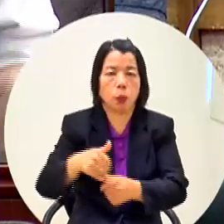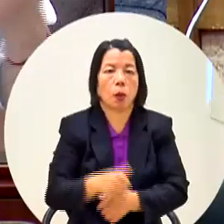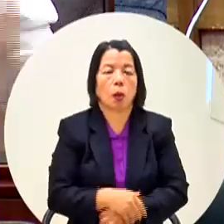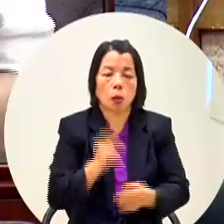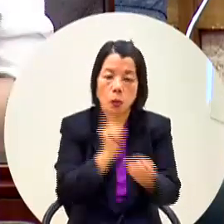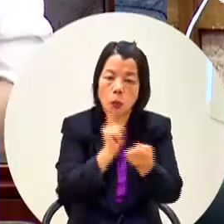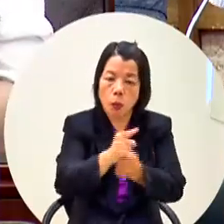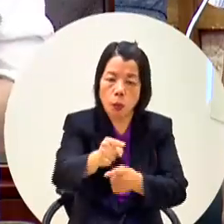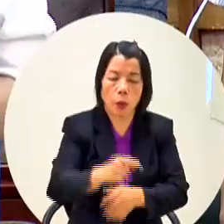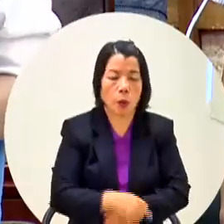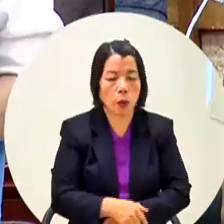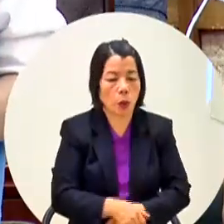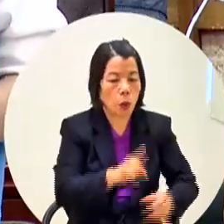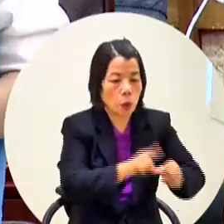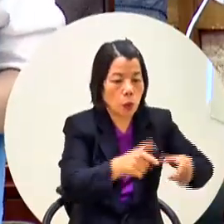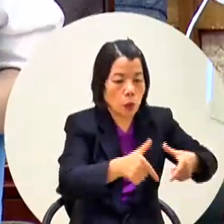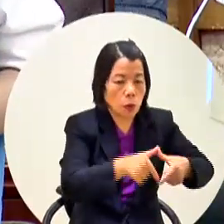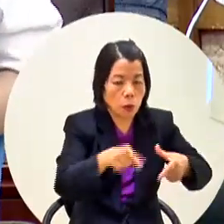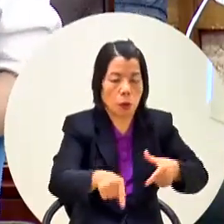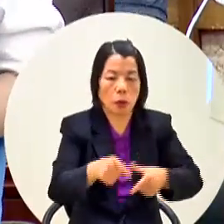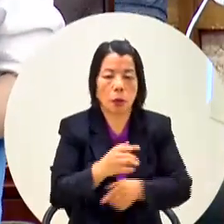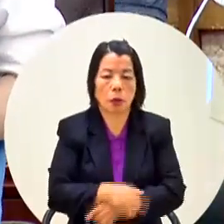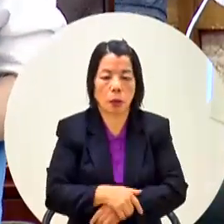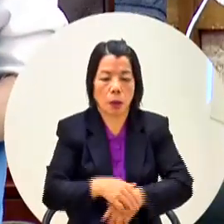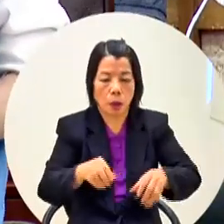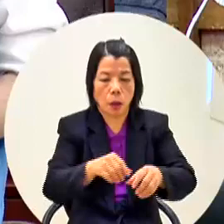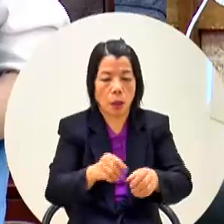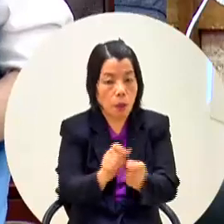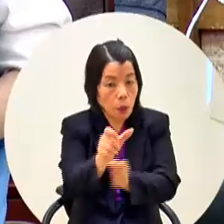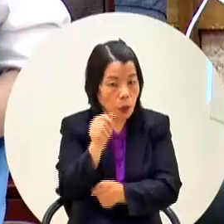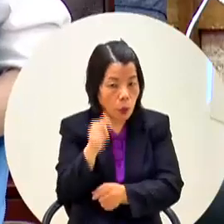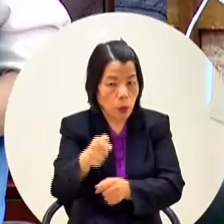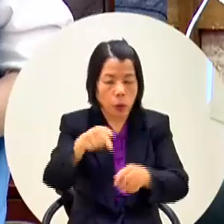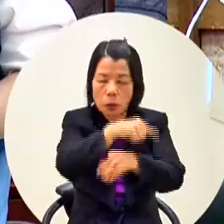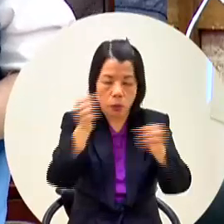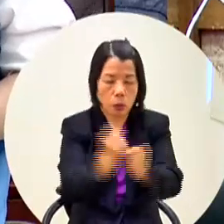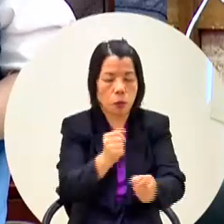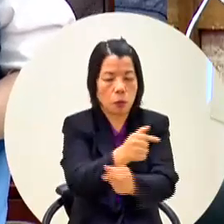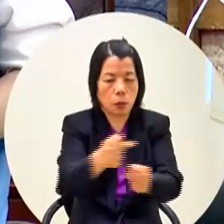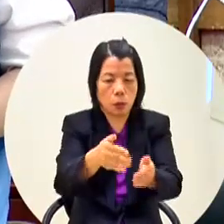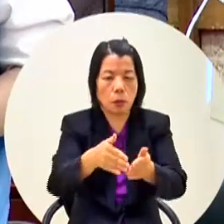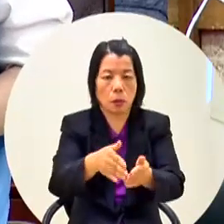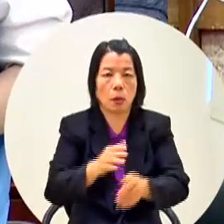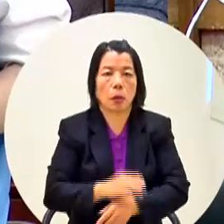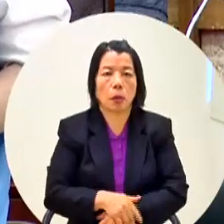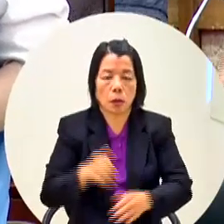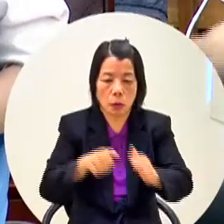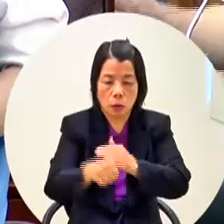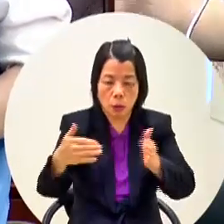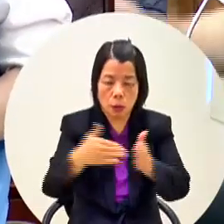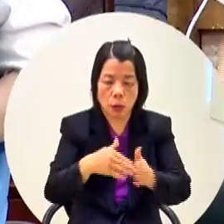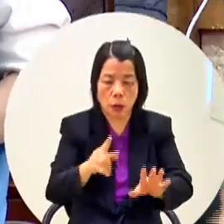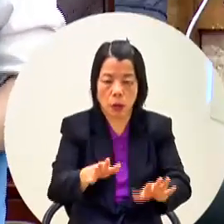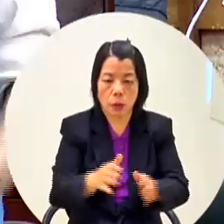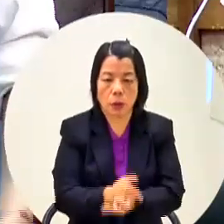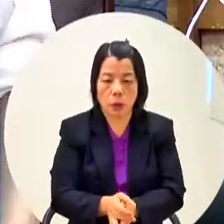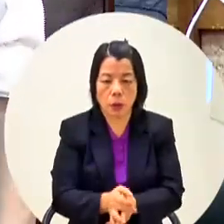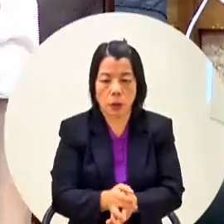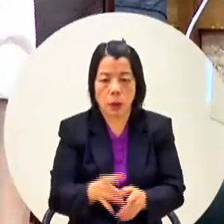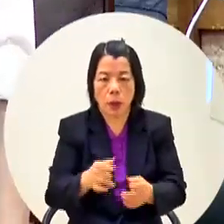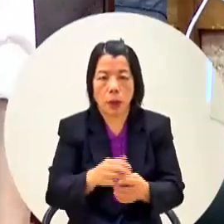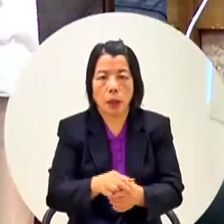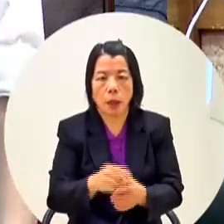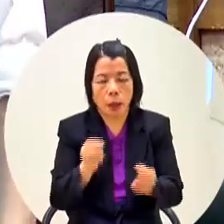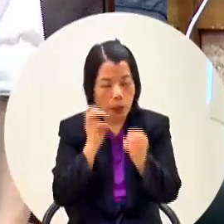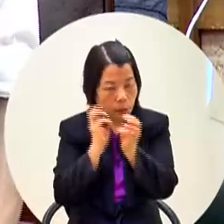区跟蛋黄区的教育环境，我们一定要做好。这个现在呢，我们已经进到了最后的紧锣密鼓阶段。我们